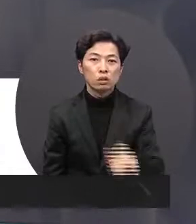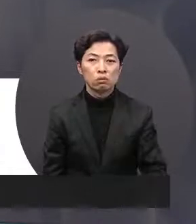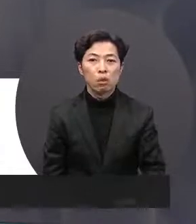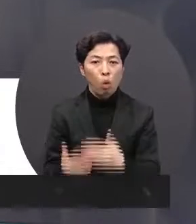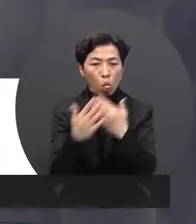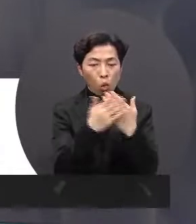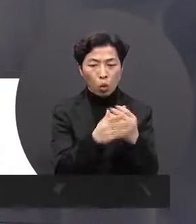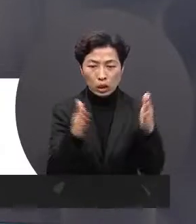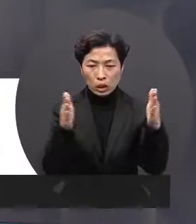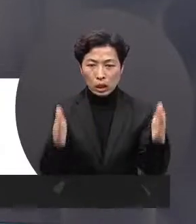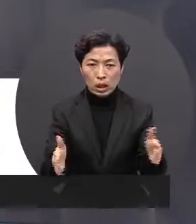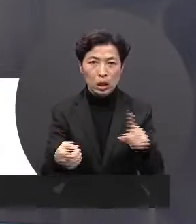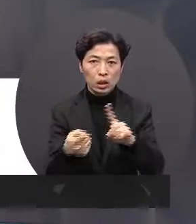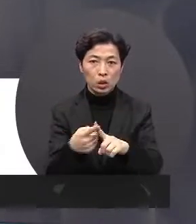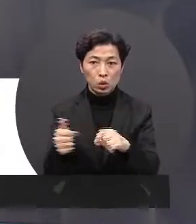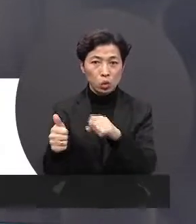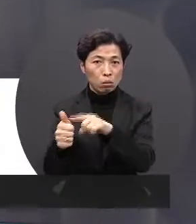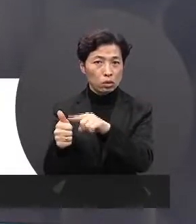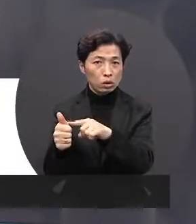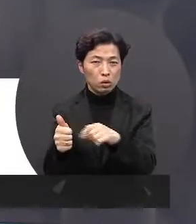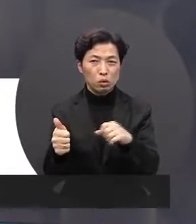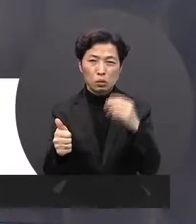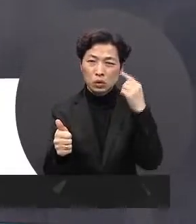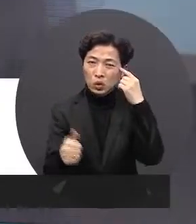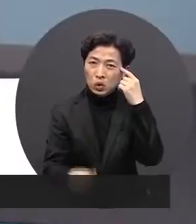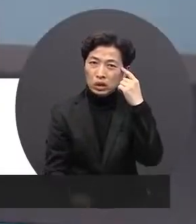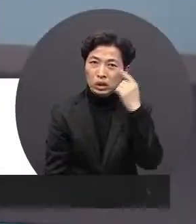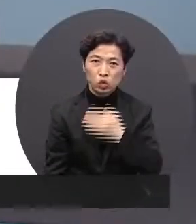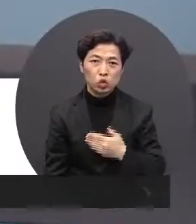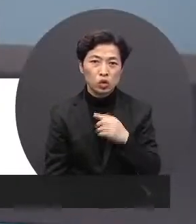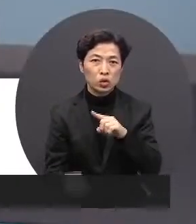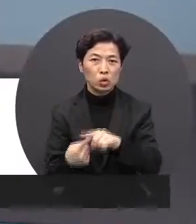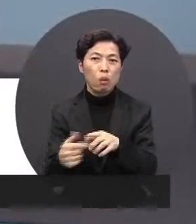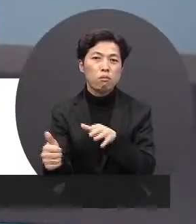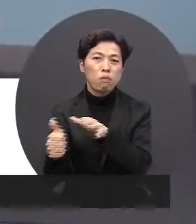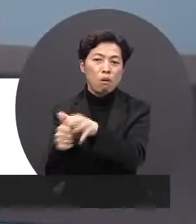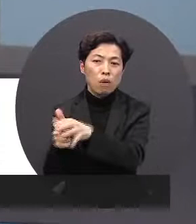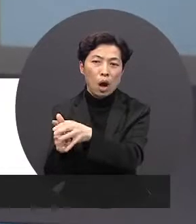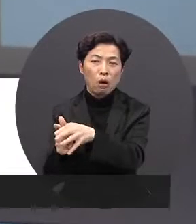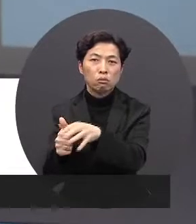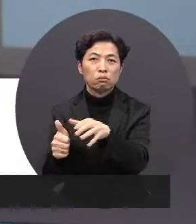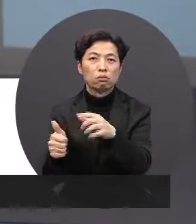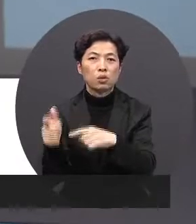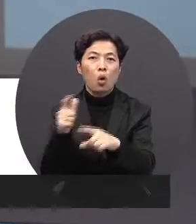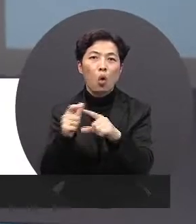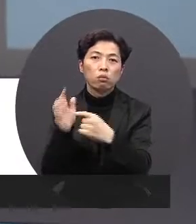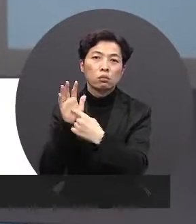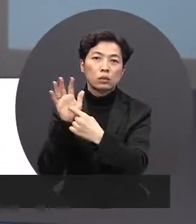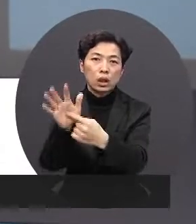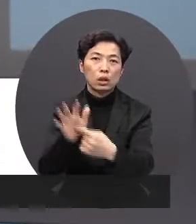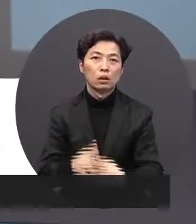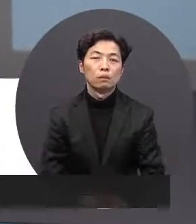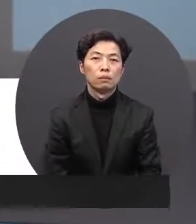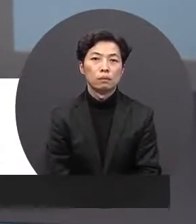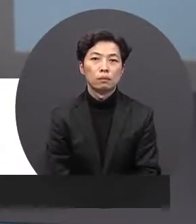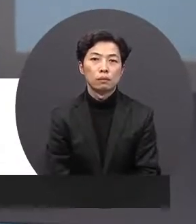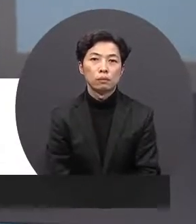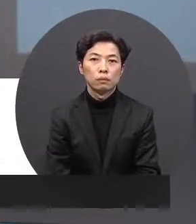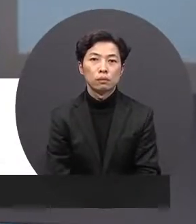동거 생활 기간에 남성을 향한 여성의 정신적, 육체적 가혹행위가 더 있었던 것으로